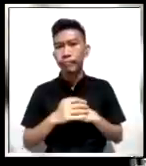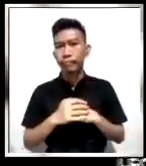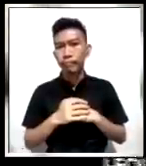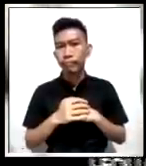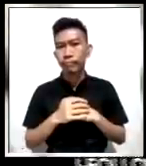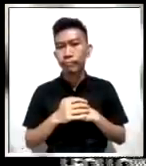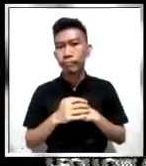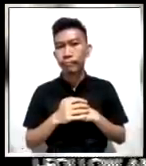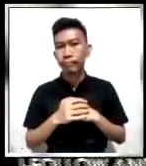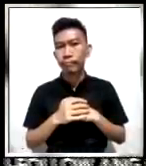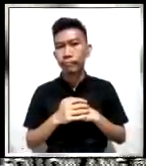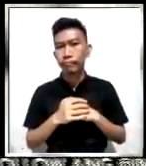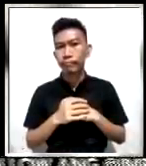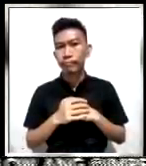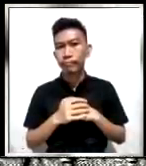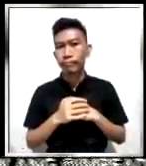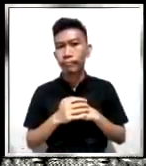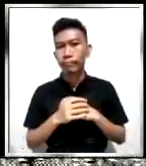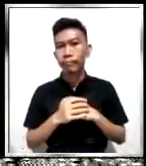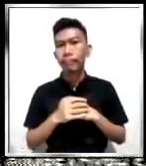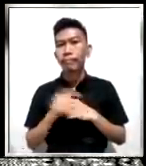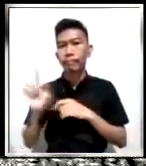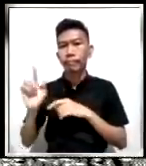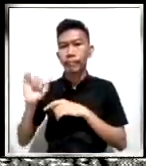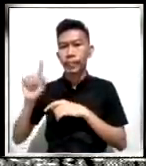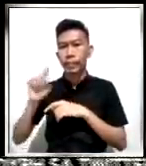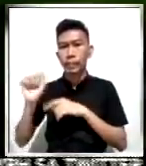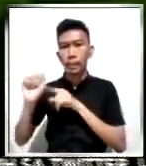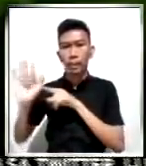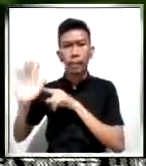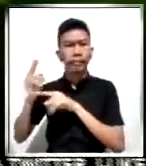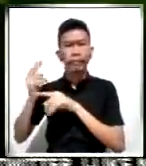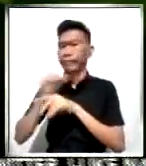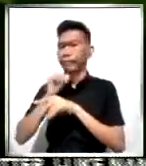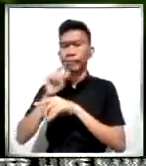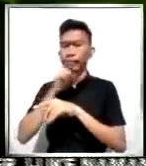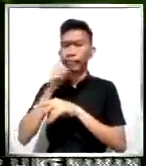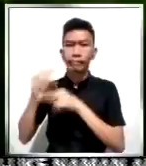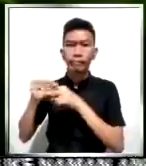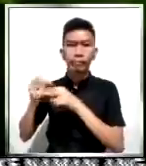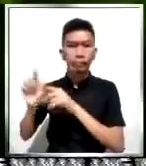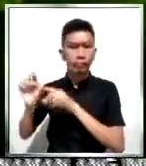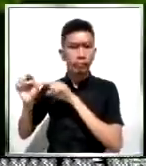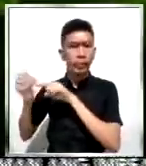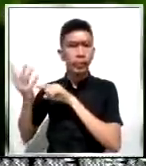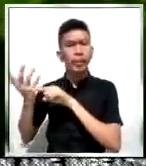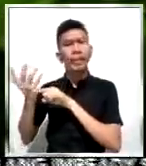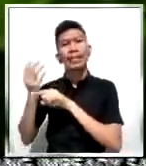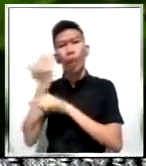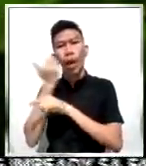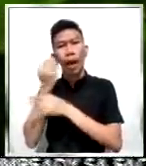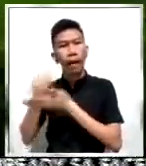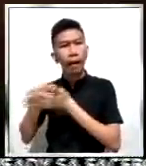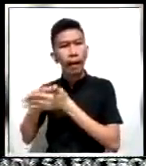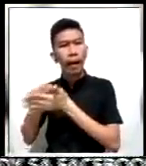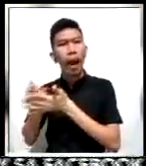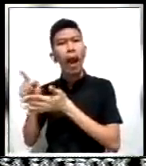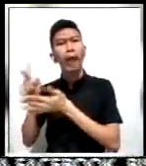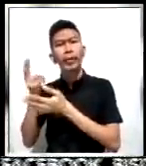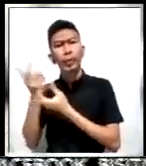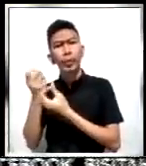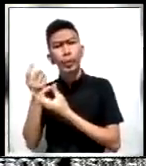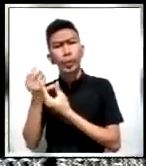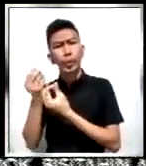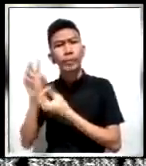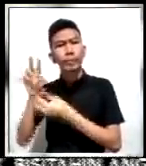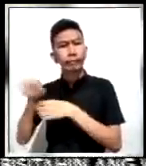Kinapos sa pera si Liza, di niya tunay na pangalan, nang tumama ang pandemya. Kaya tumakbo siya sa isang online lending app para mangutang. Ano kay